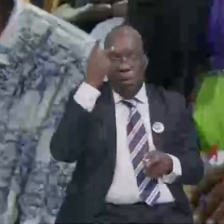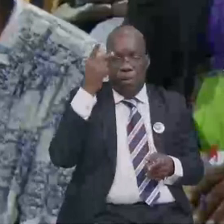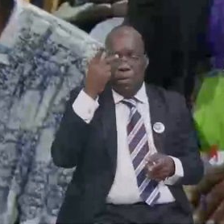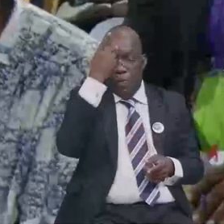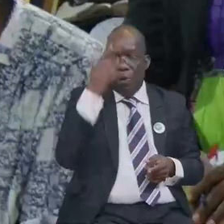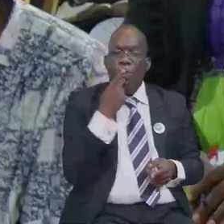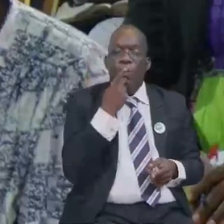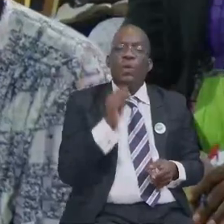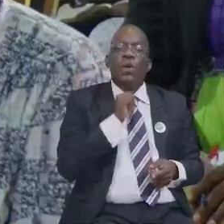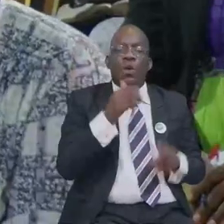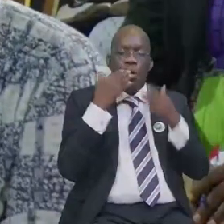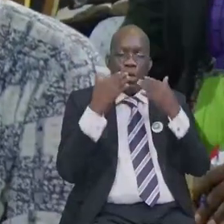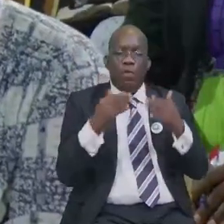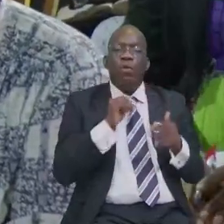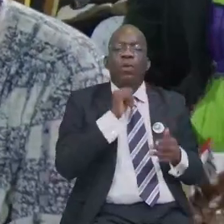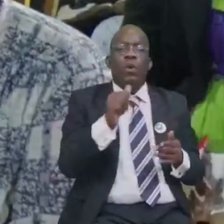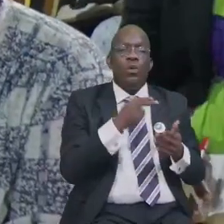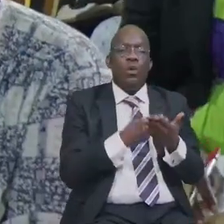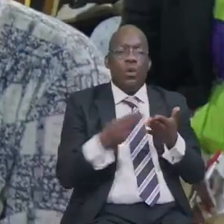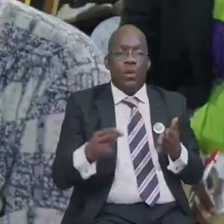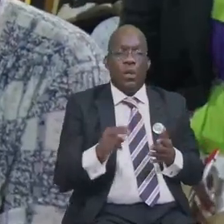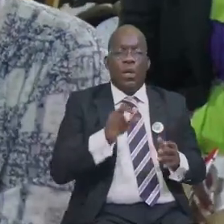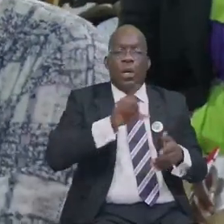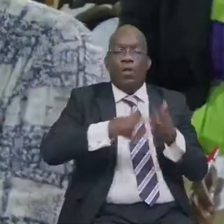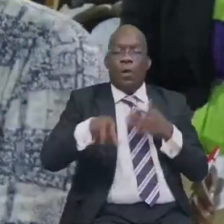dit, idées insensibles.